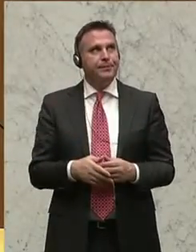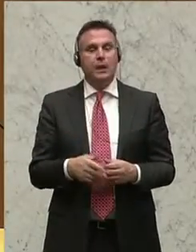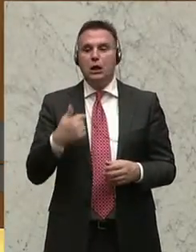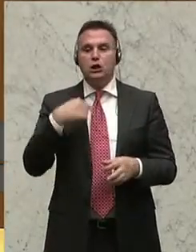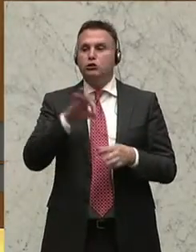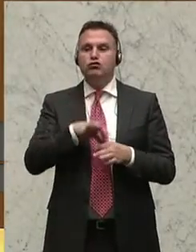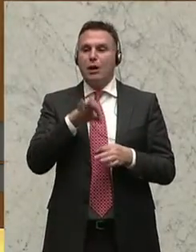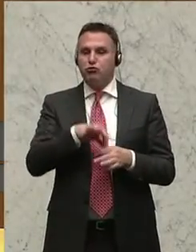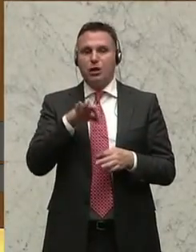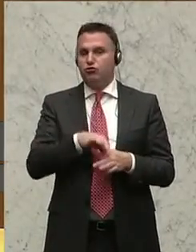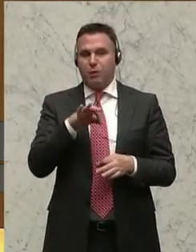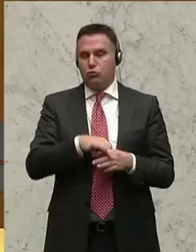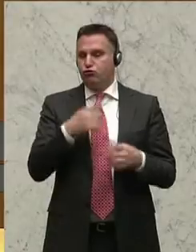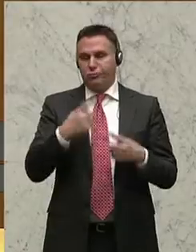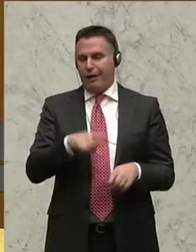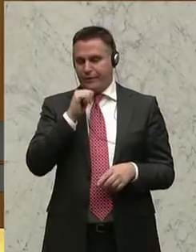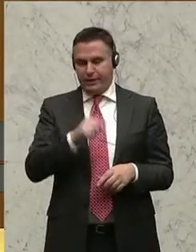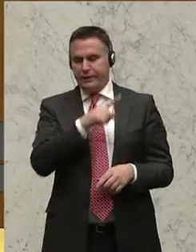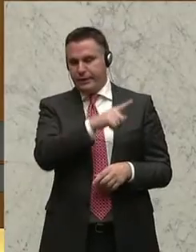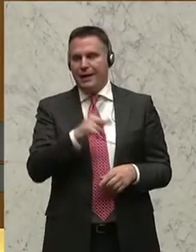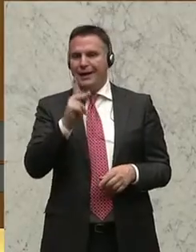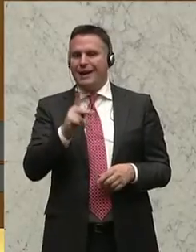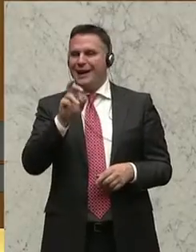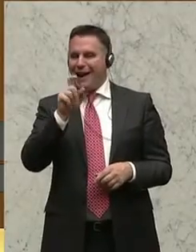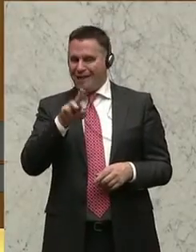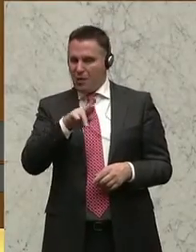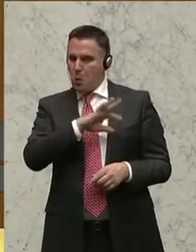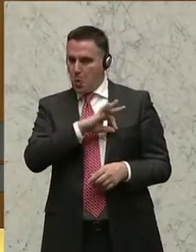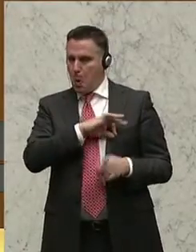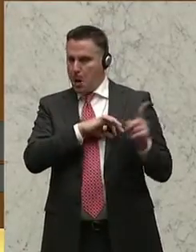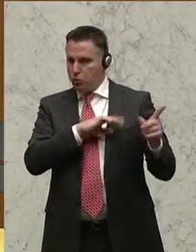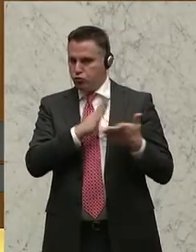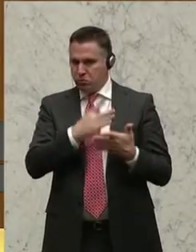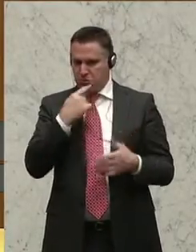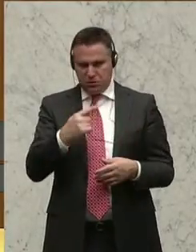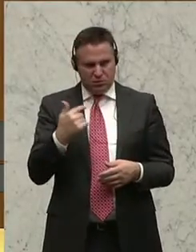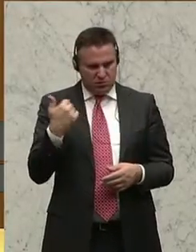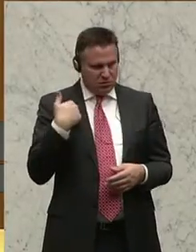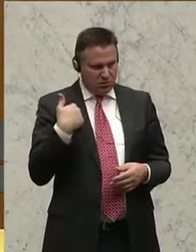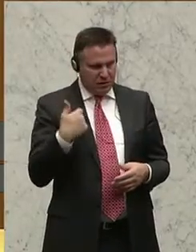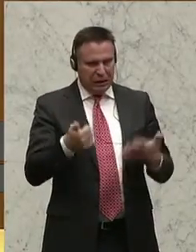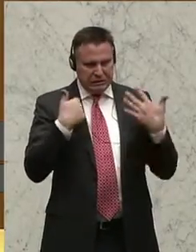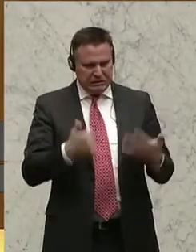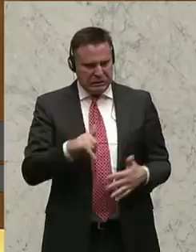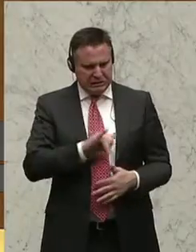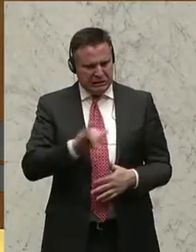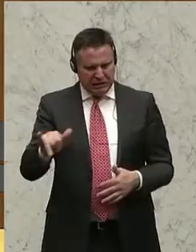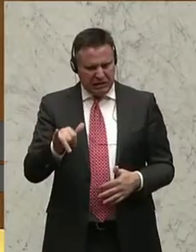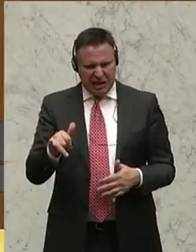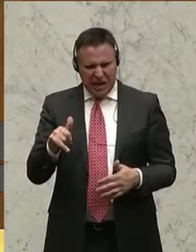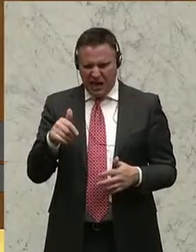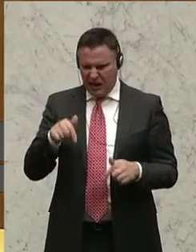nicht sparen, sparen, sparen, sagt der Kollege Greiner, als ob das schon einmal in den letzten 60 Jahren im